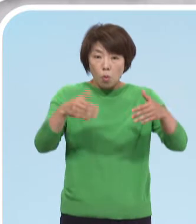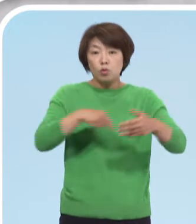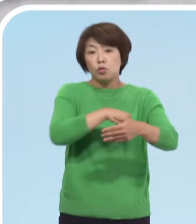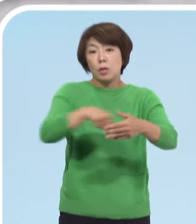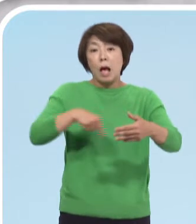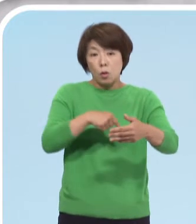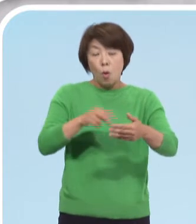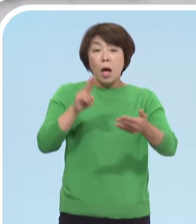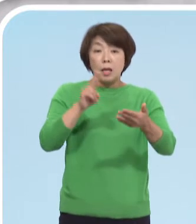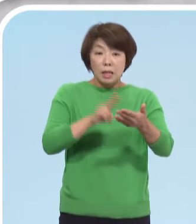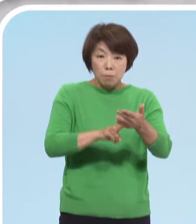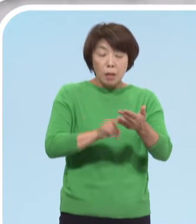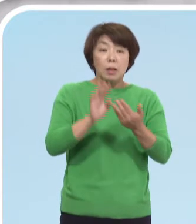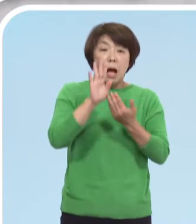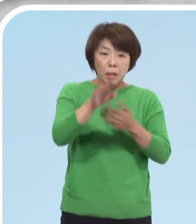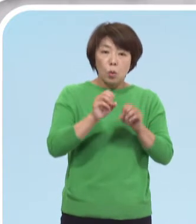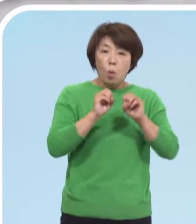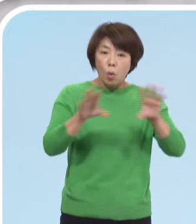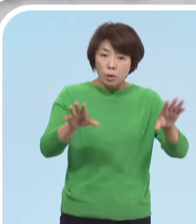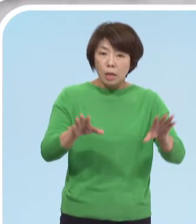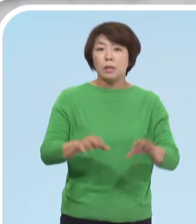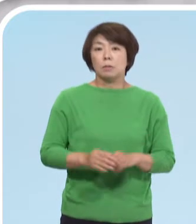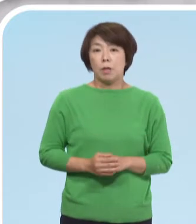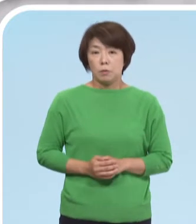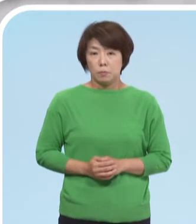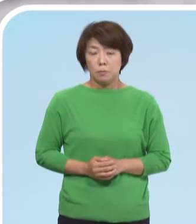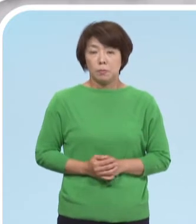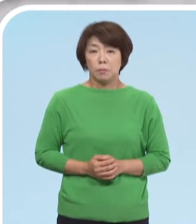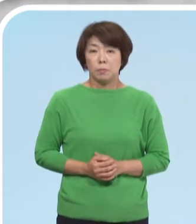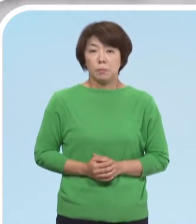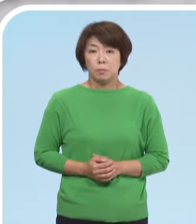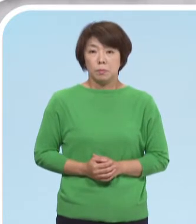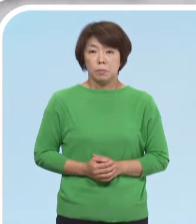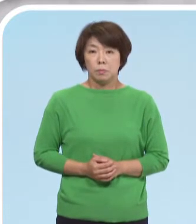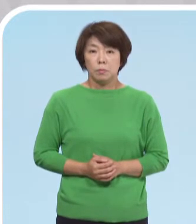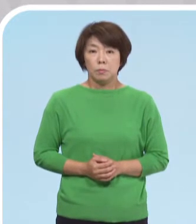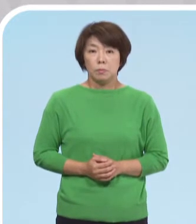については決まり次第お知らせします。